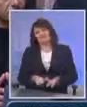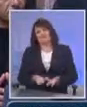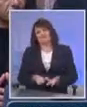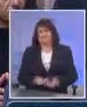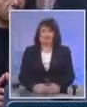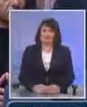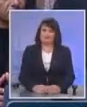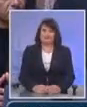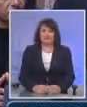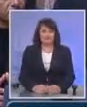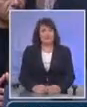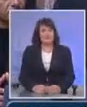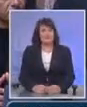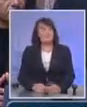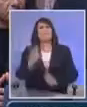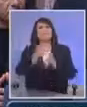φορές